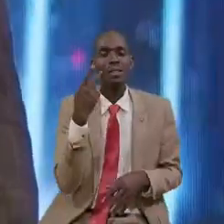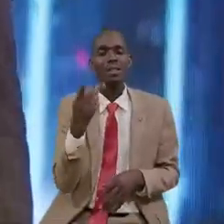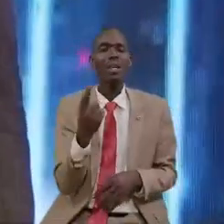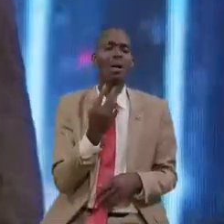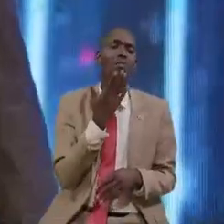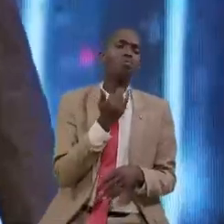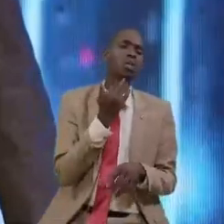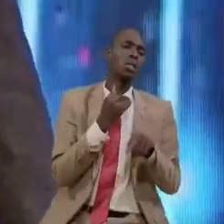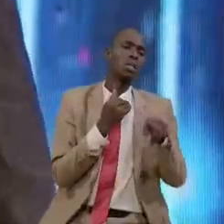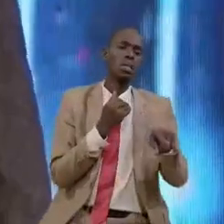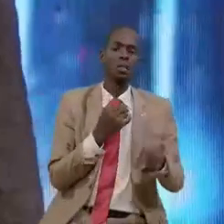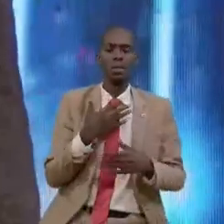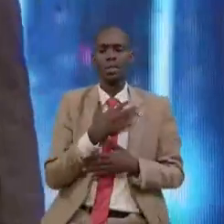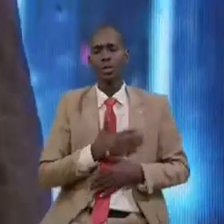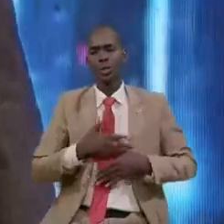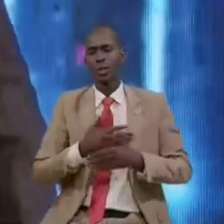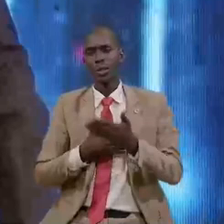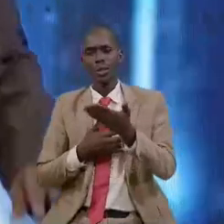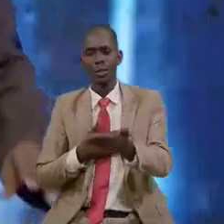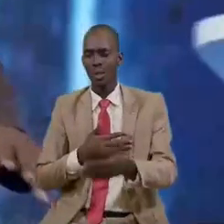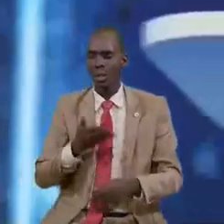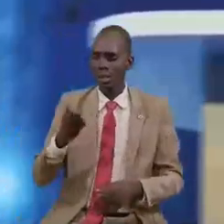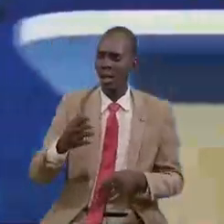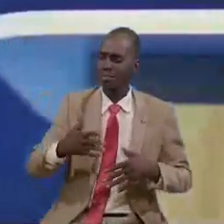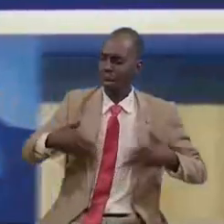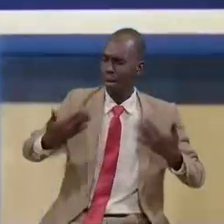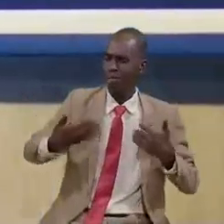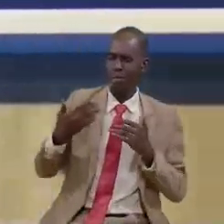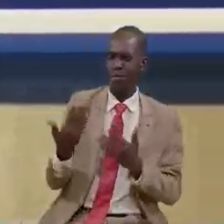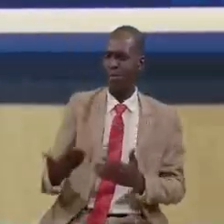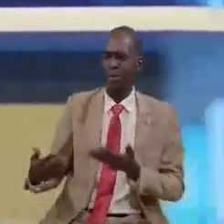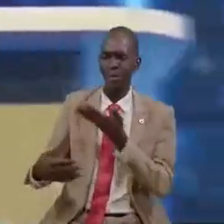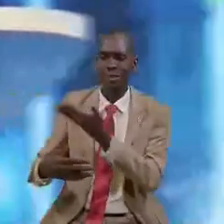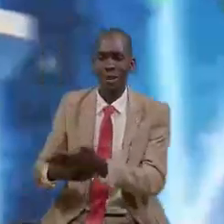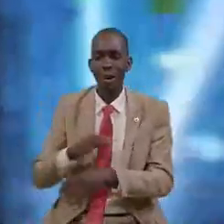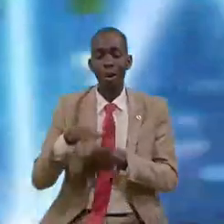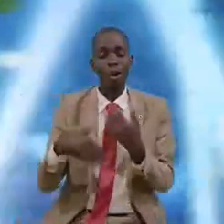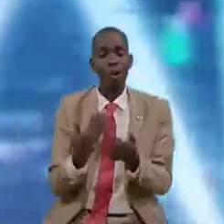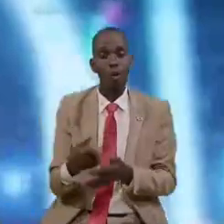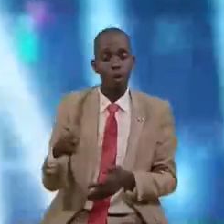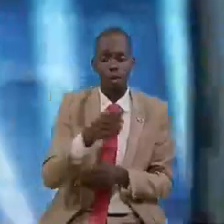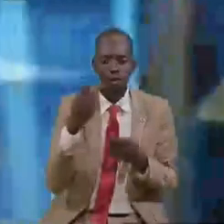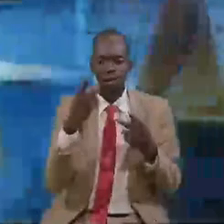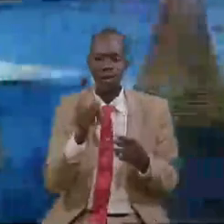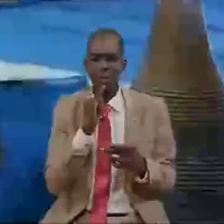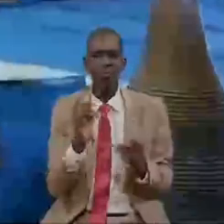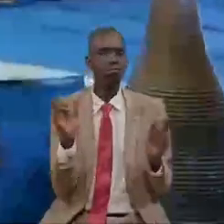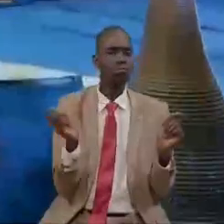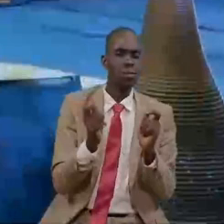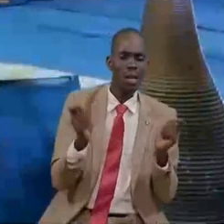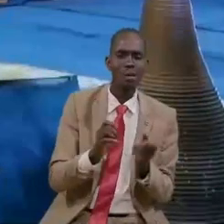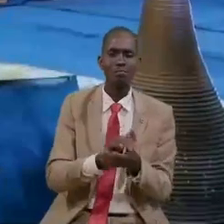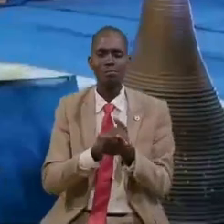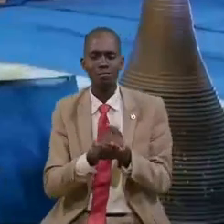là-bas, ils voient le plaisir là-bas, ils voient l'enthousiasme là-bas, ils voient la célébration là-bas.